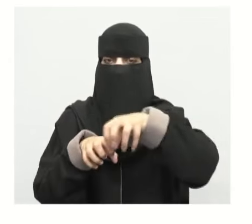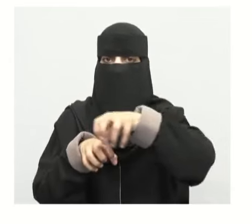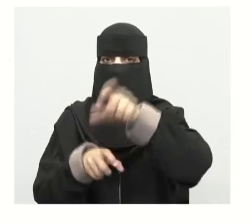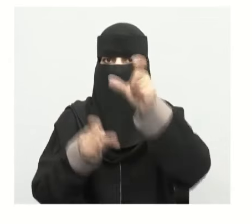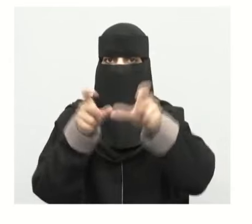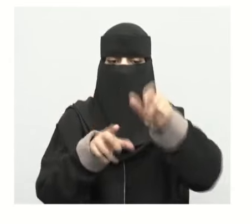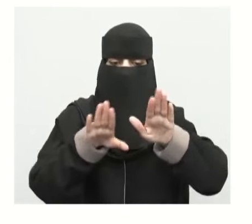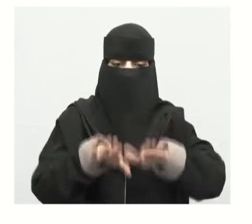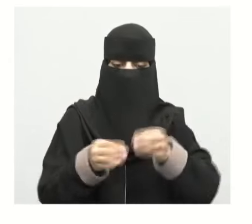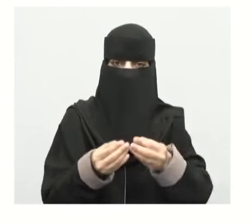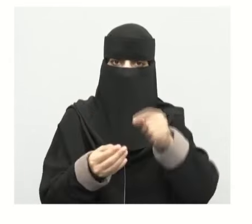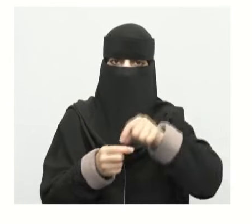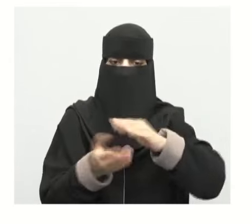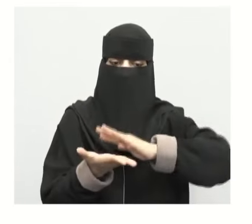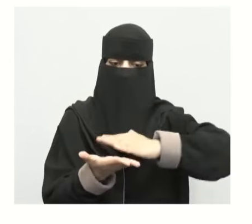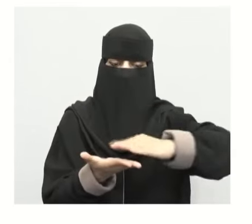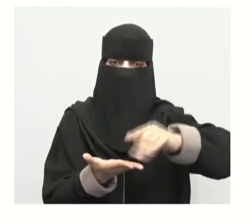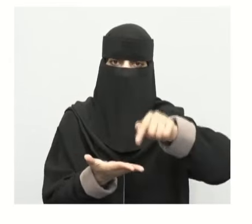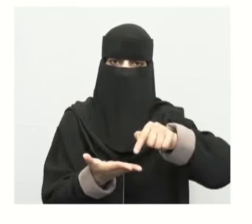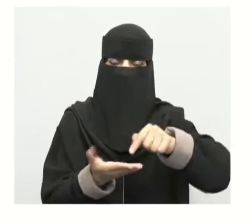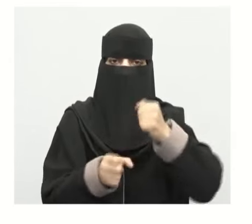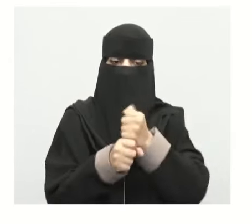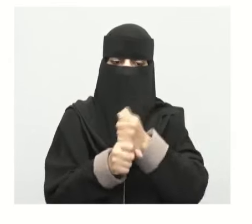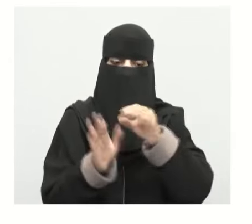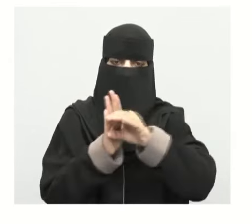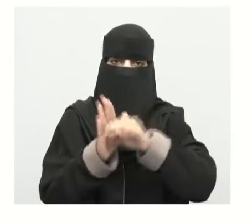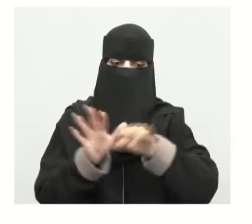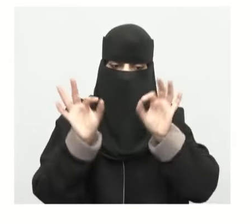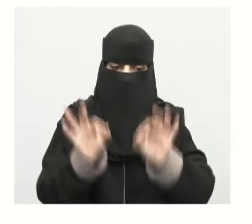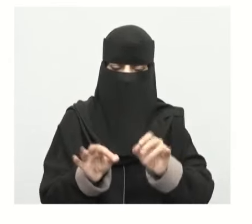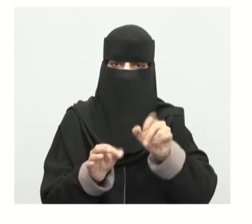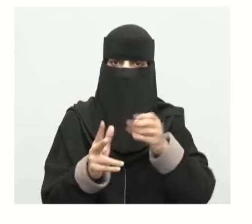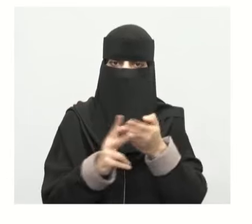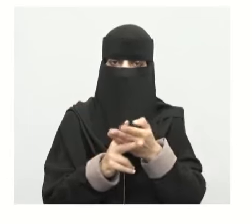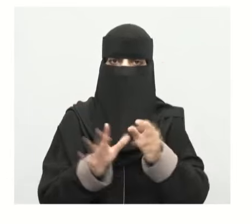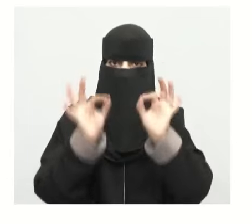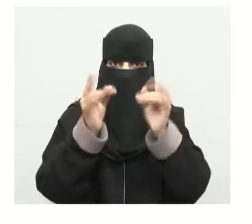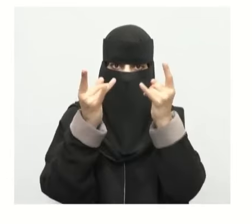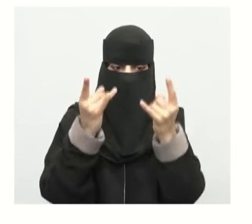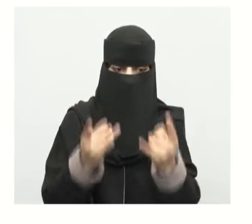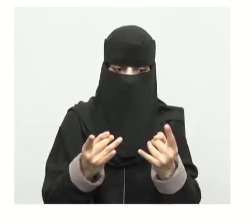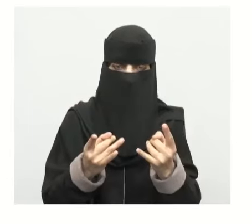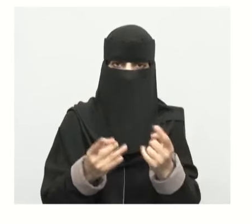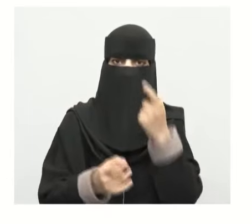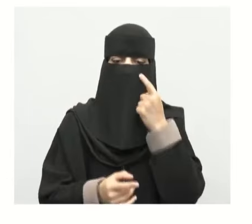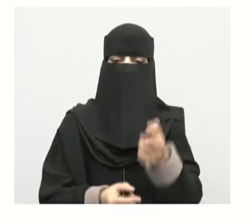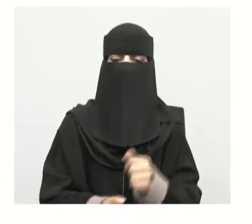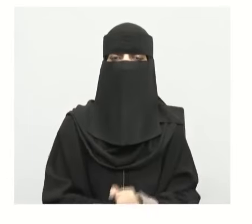السكان وفقا للتضاريس والعوامل الطبيعيه من من حيث جوده